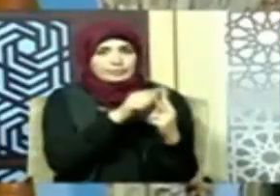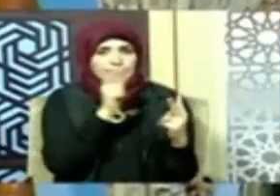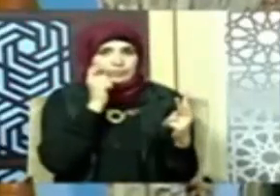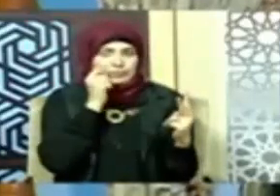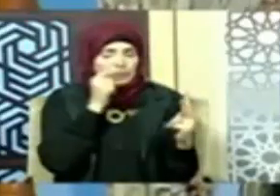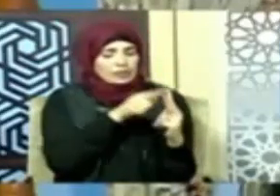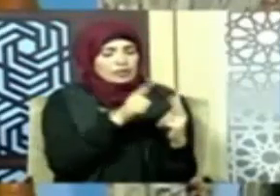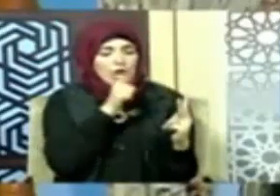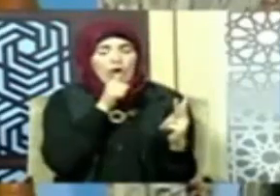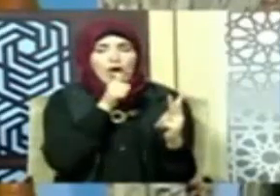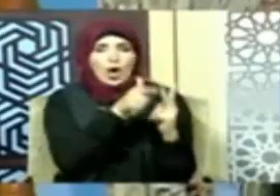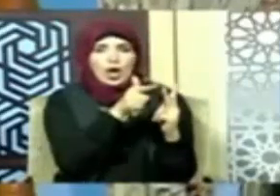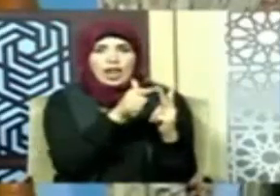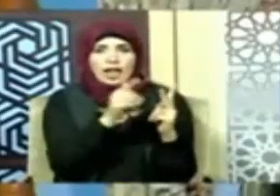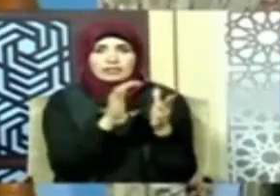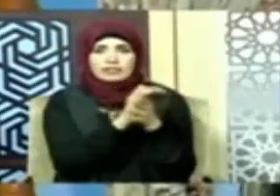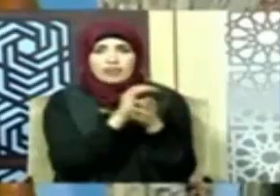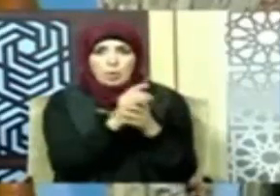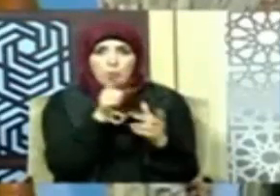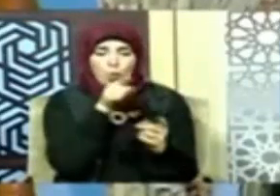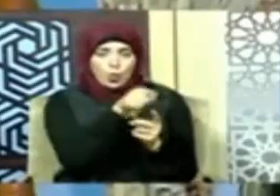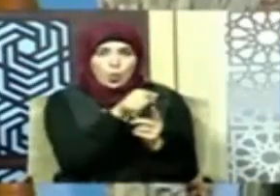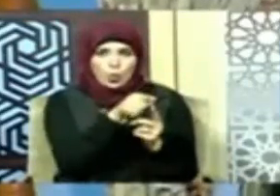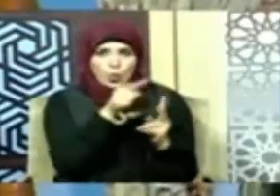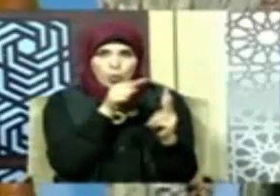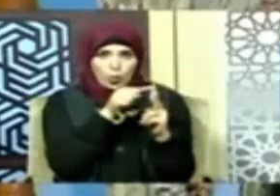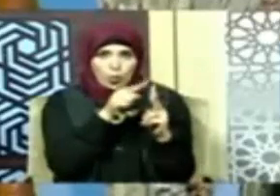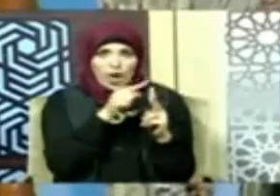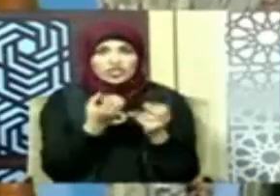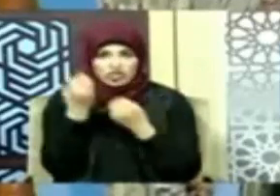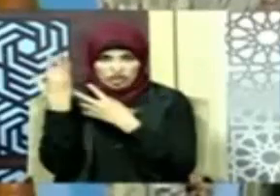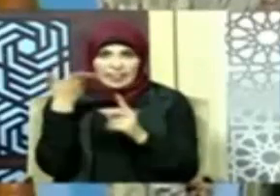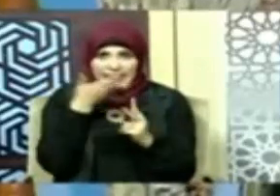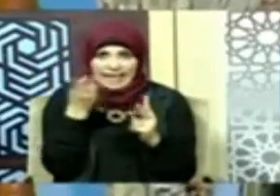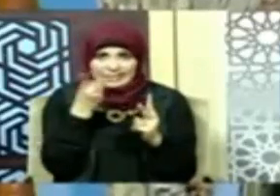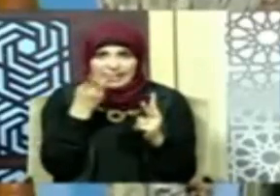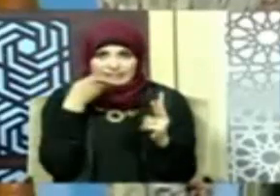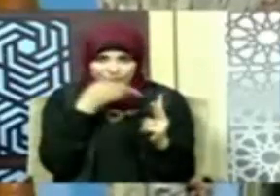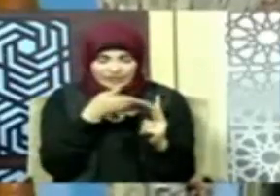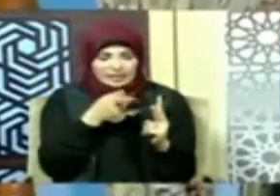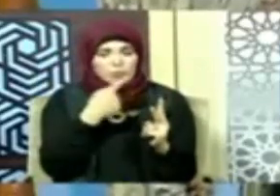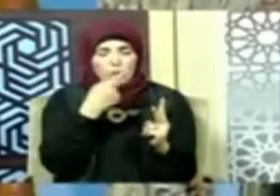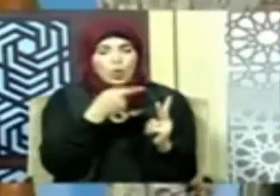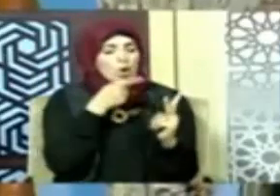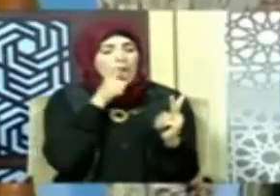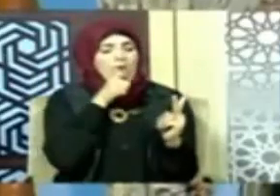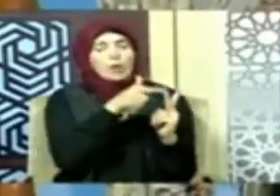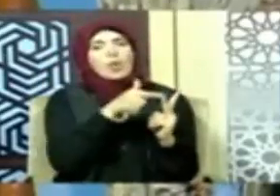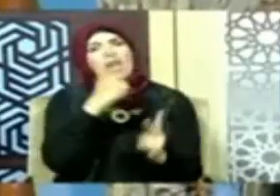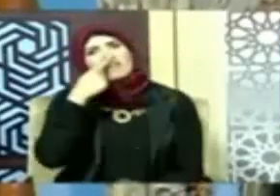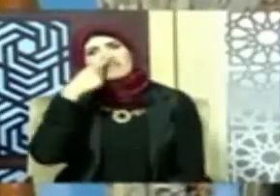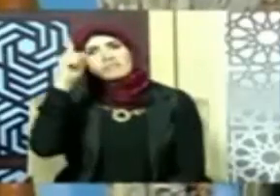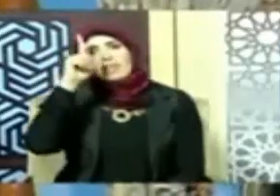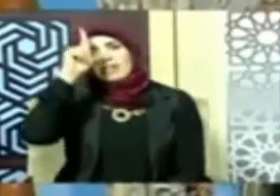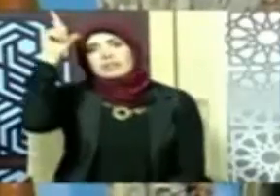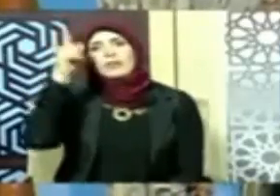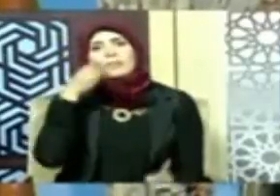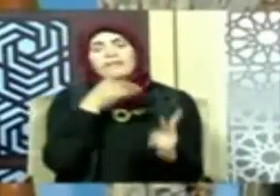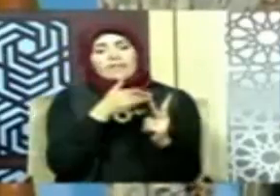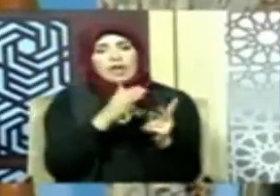وهو يحاوره، قال لمن؟ لصاحبه، يستعلي على صديقه وأقرب الناس